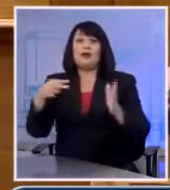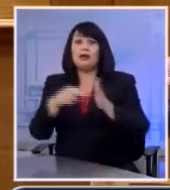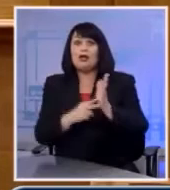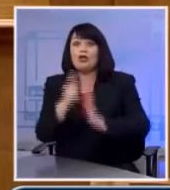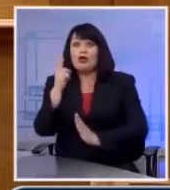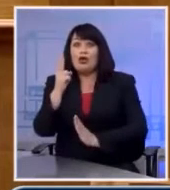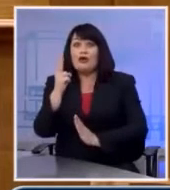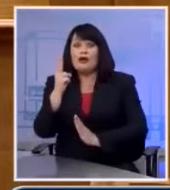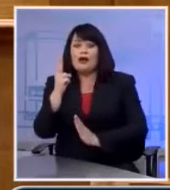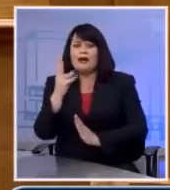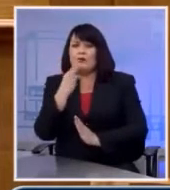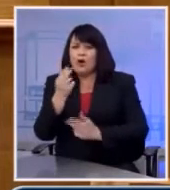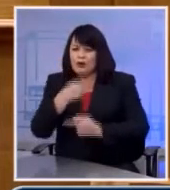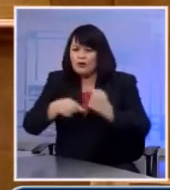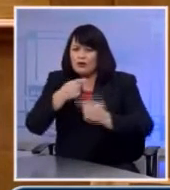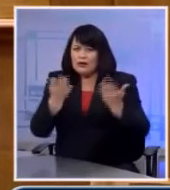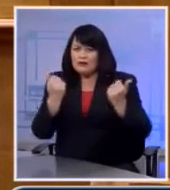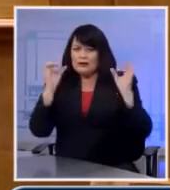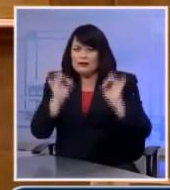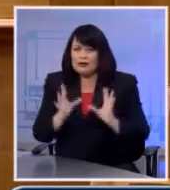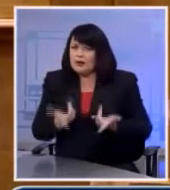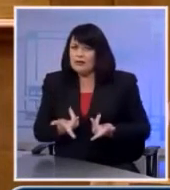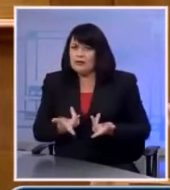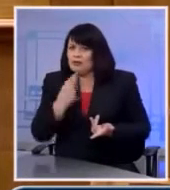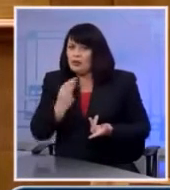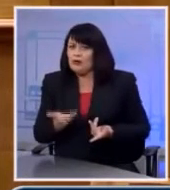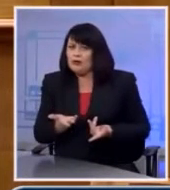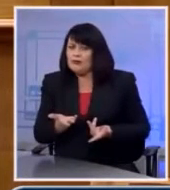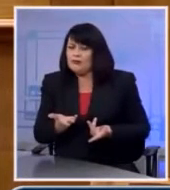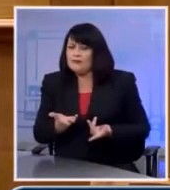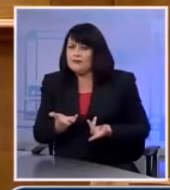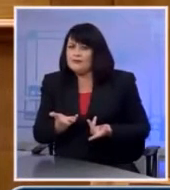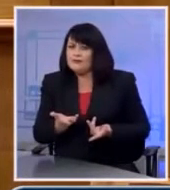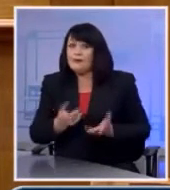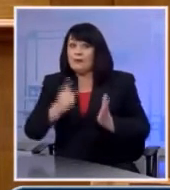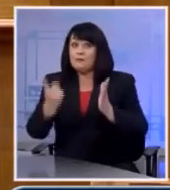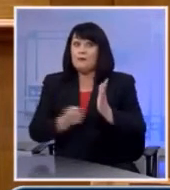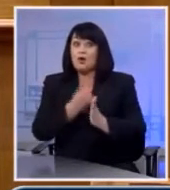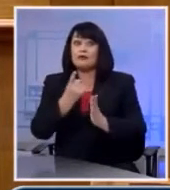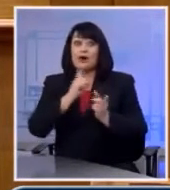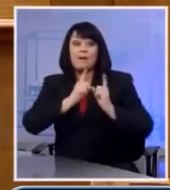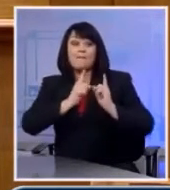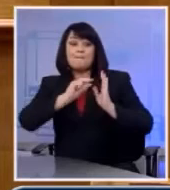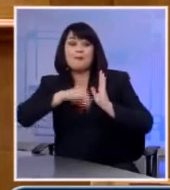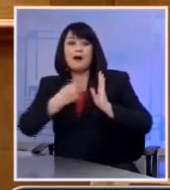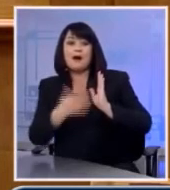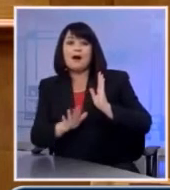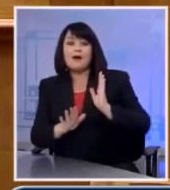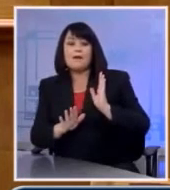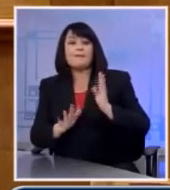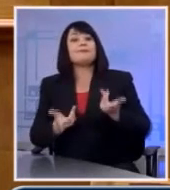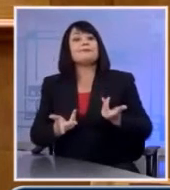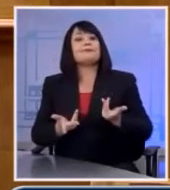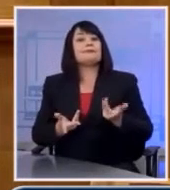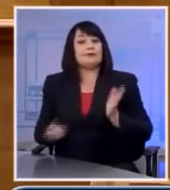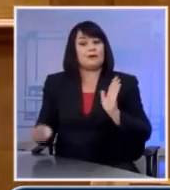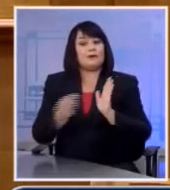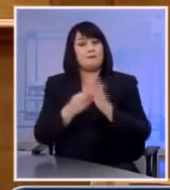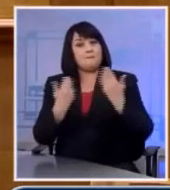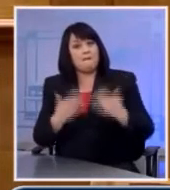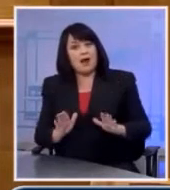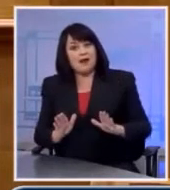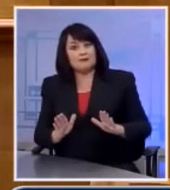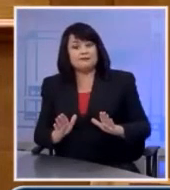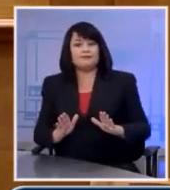υπήρχε καμία δικαιολογία. Γιατί είχε έρθει ήδη το πρώτο μνημόνιο, είχε έρθει και